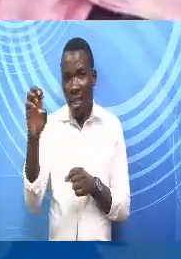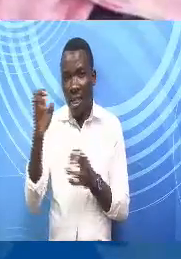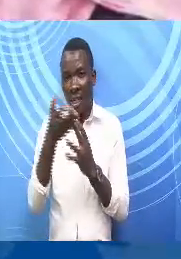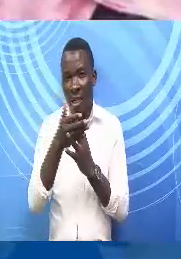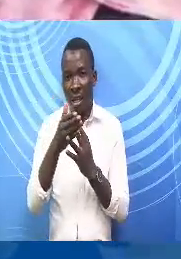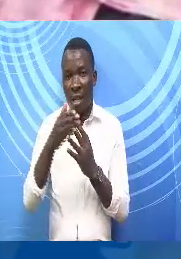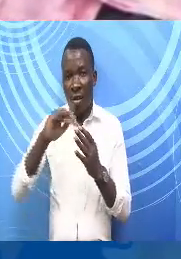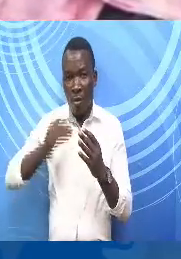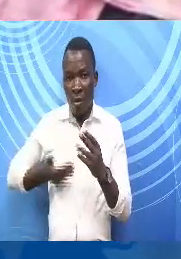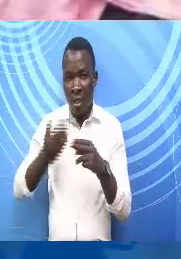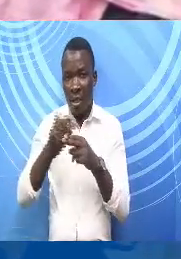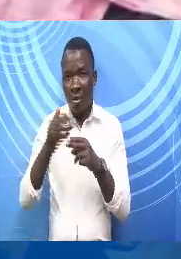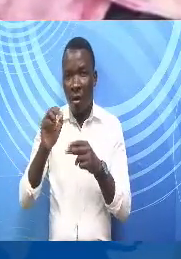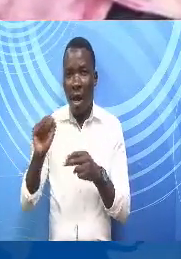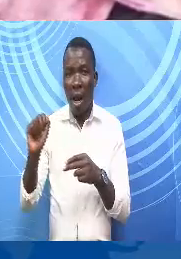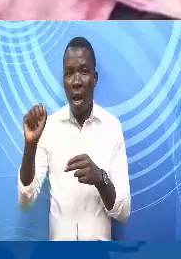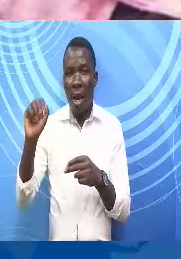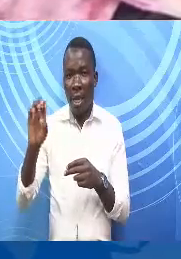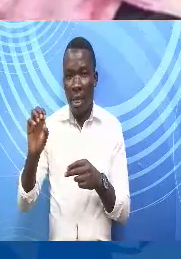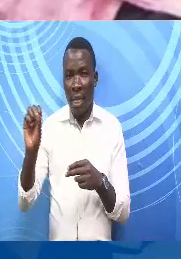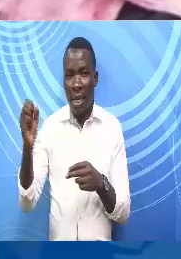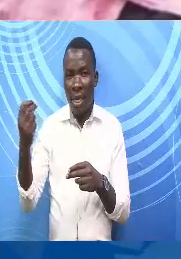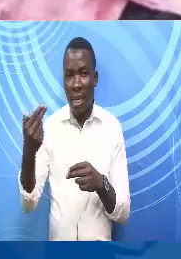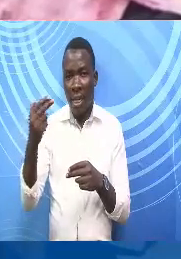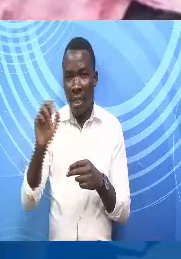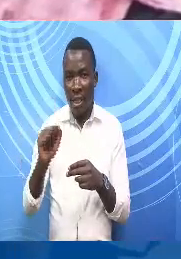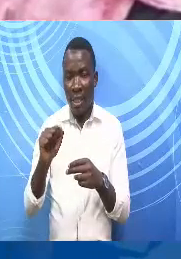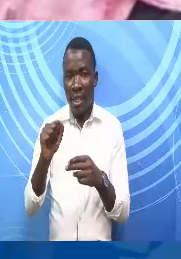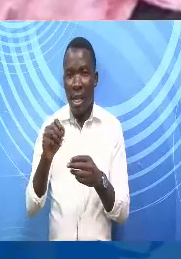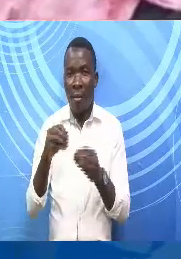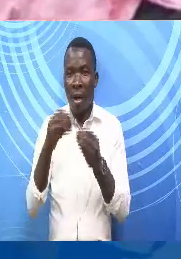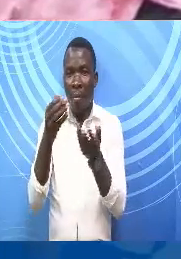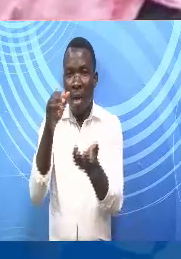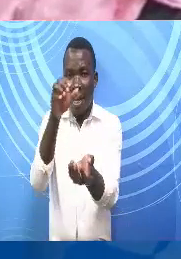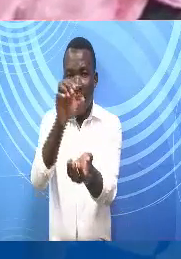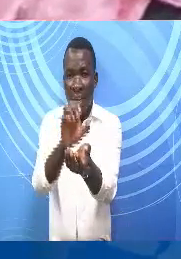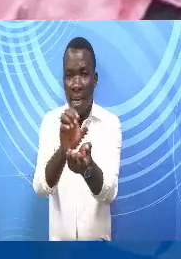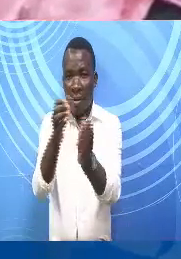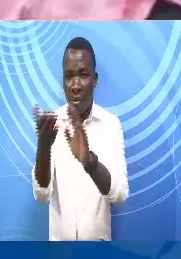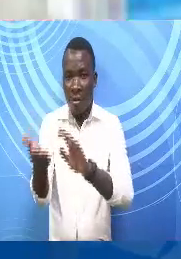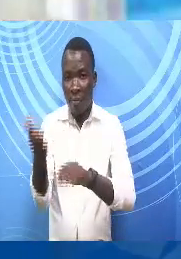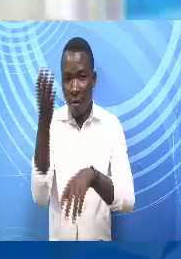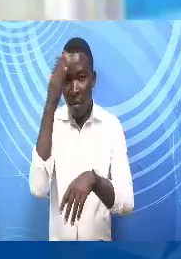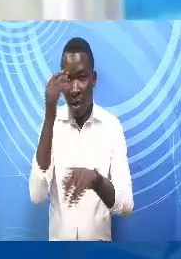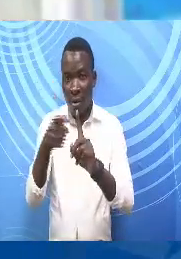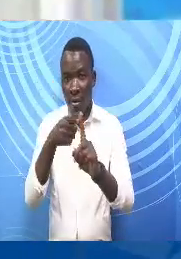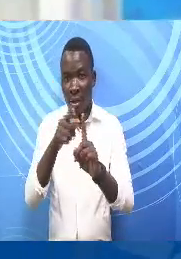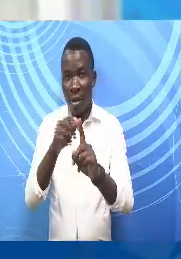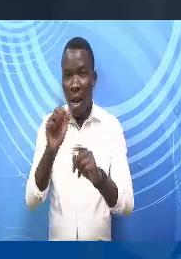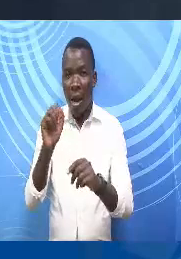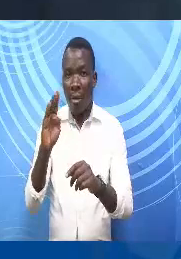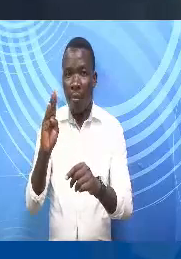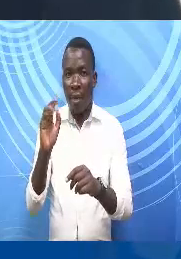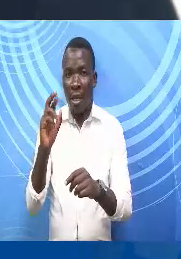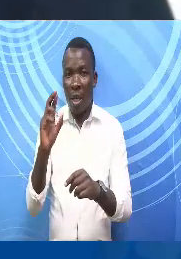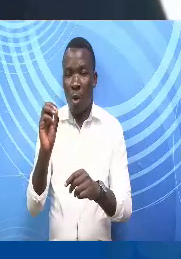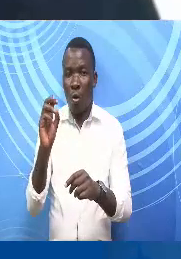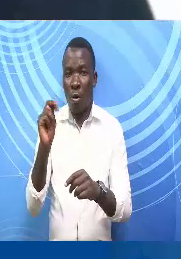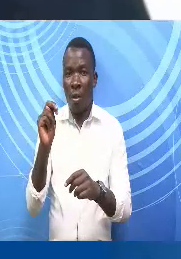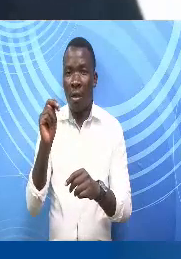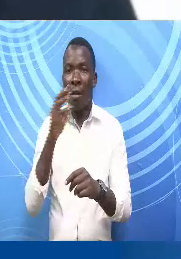witwa Ayesha Adjizani yakatiwe igihano cy'urupfu hazira kwica Abiron Begum muri Werurwe